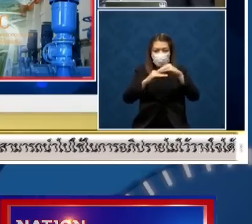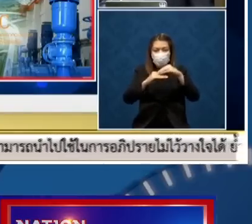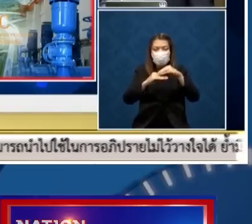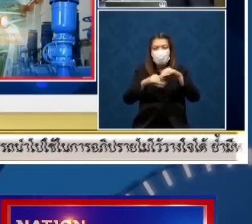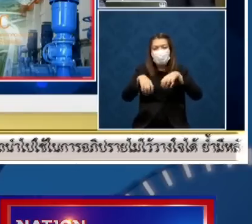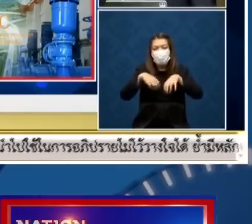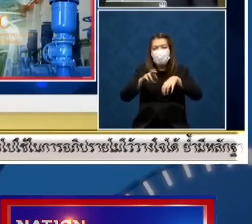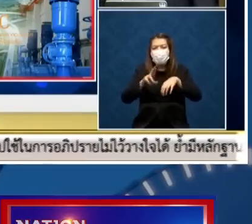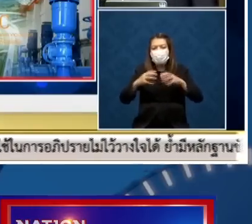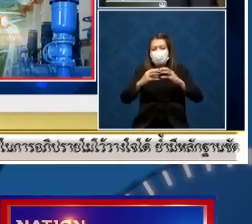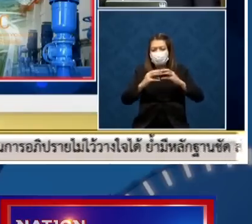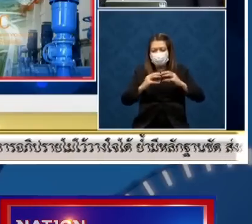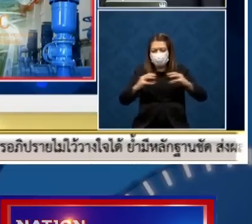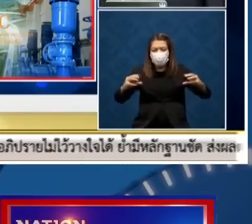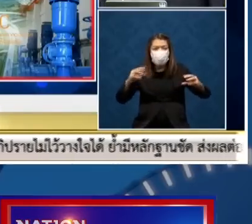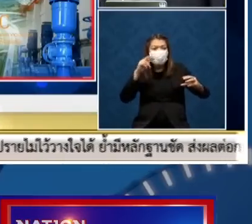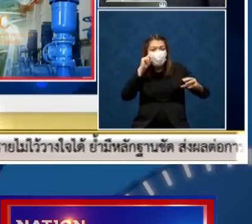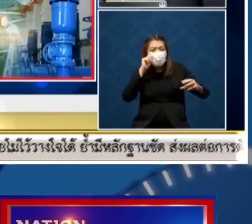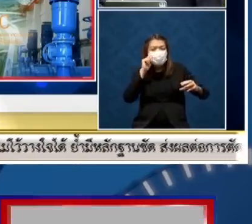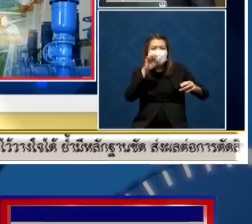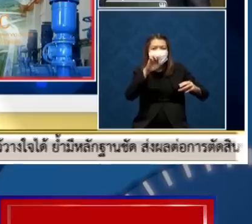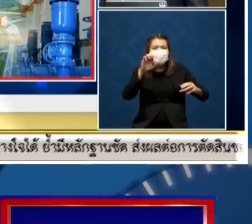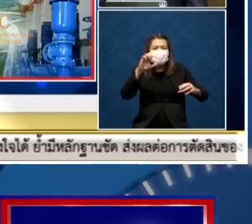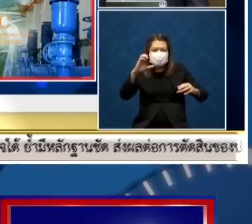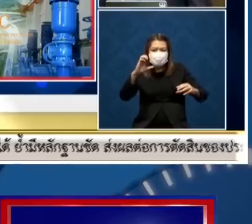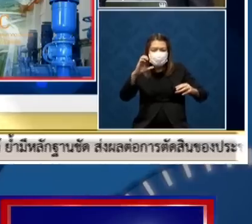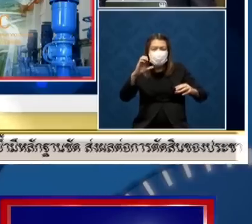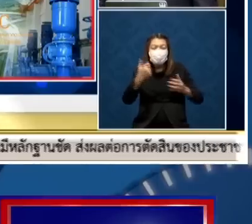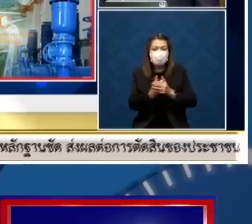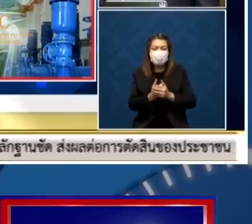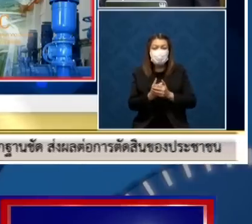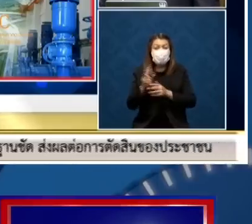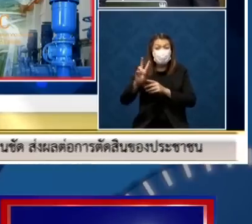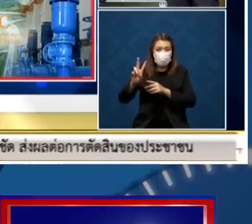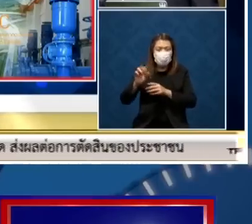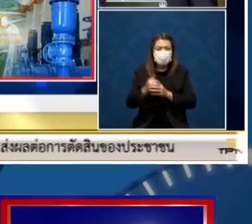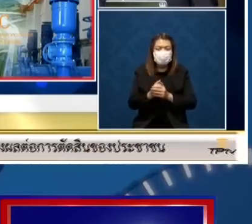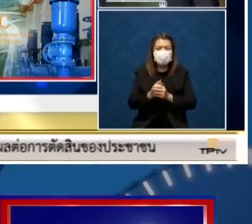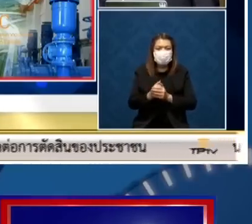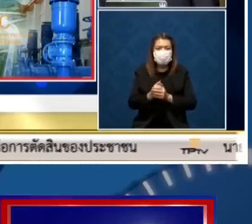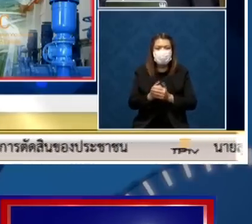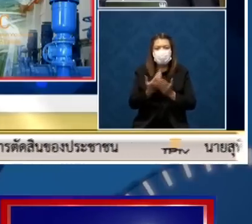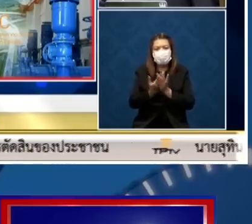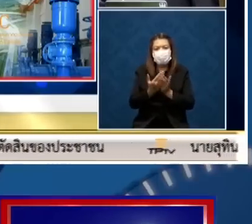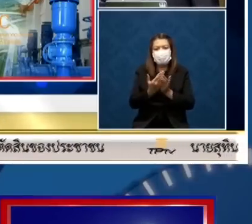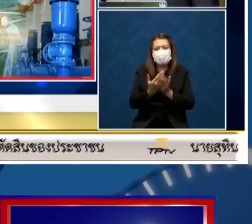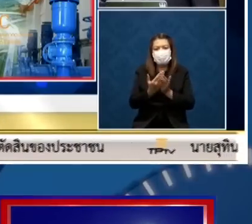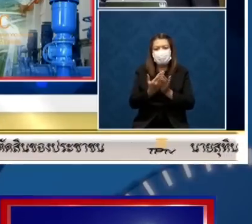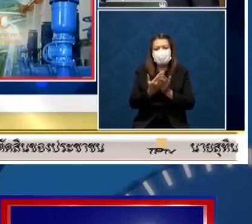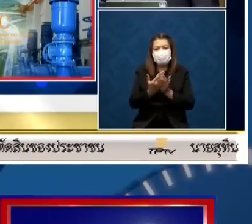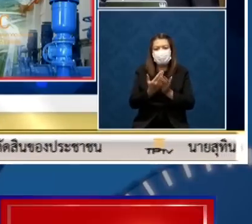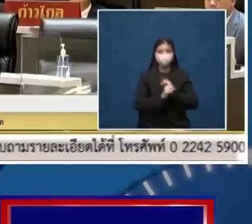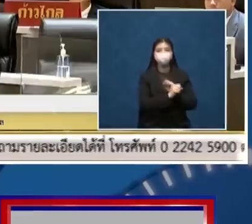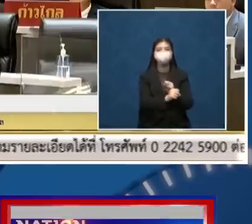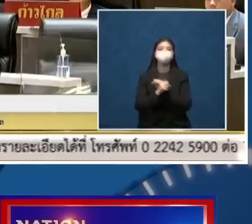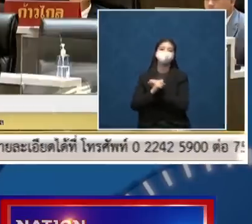อแต่ว่าปอประวิตรเนี่ยมันก็เป็นแค่คู่เทียบเป็นตัวอย่างเฉยแต่เป้าที่เขาถลุงก็คือปอ